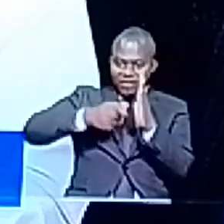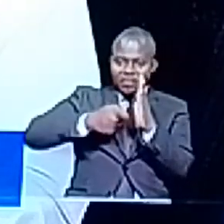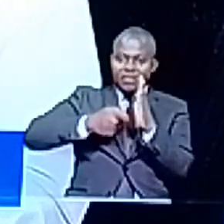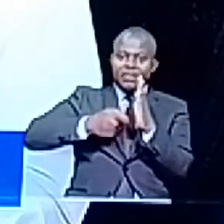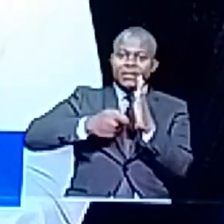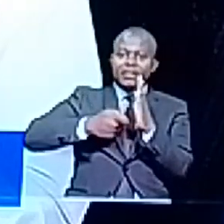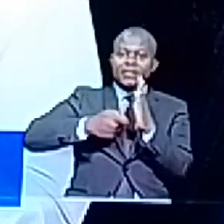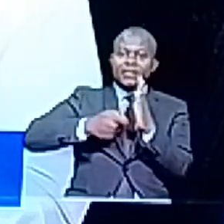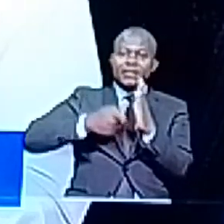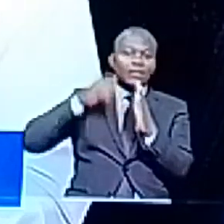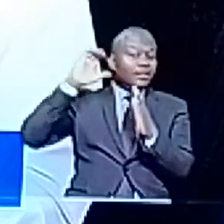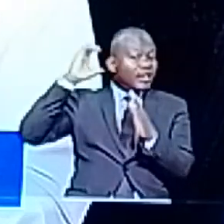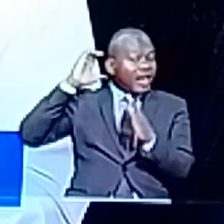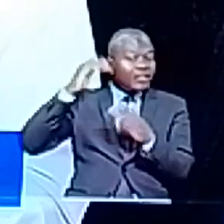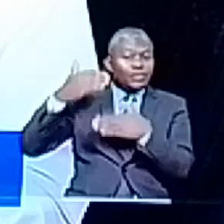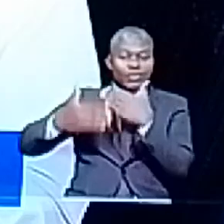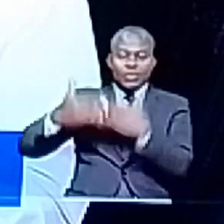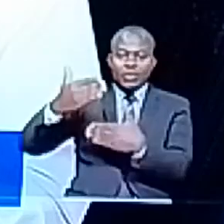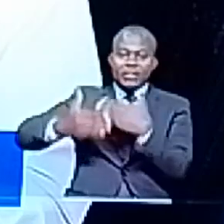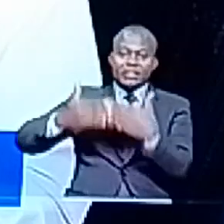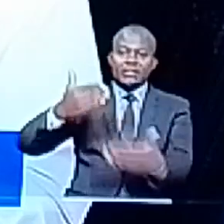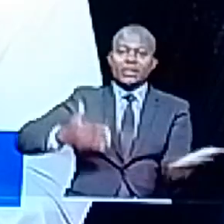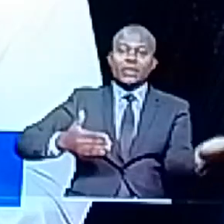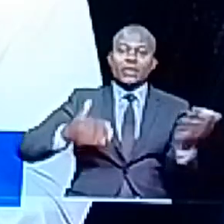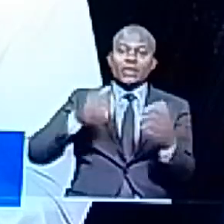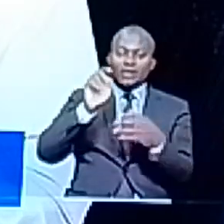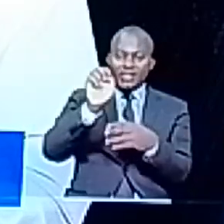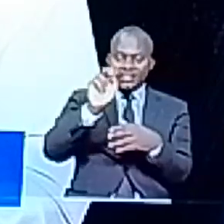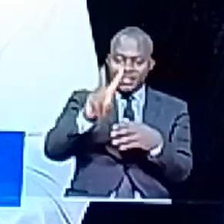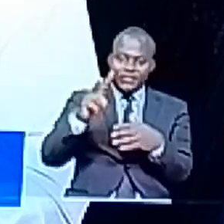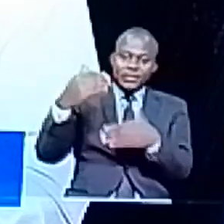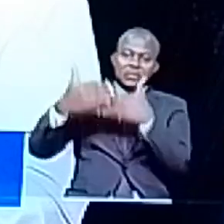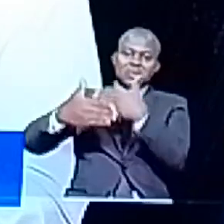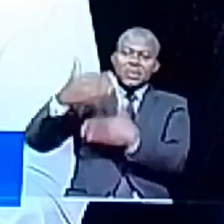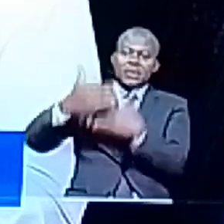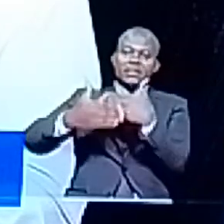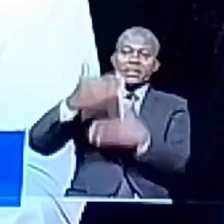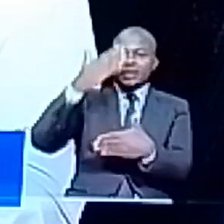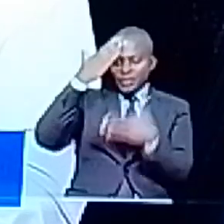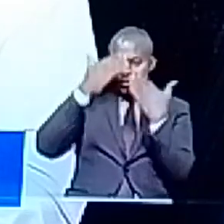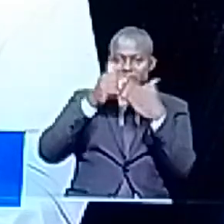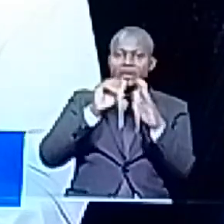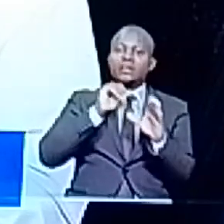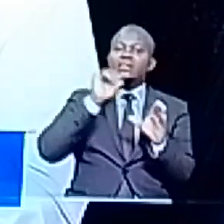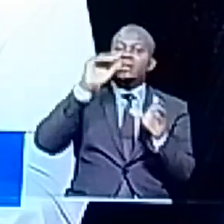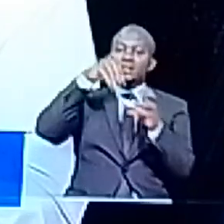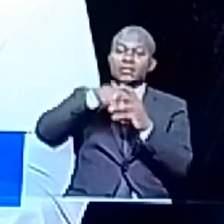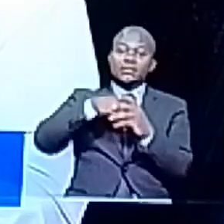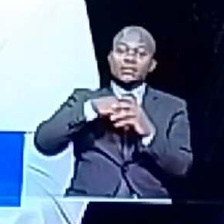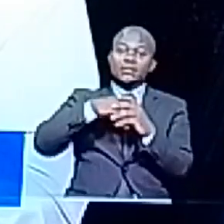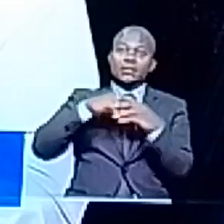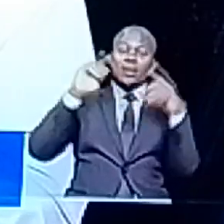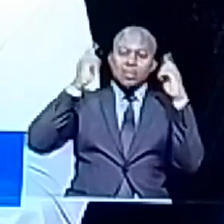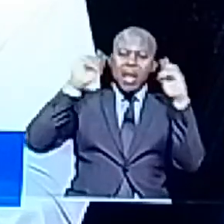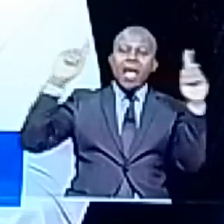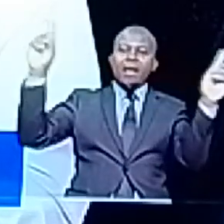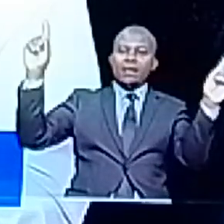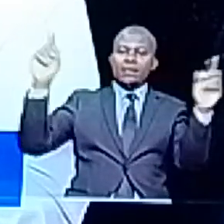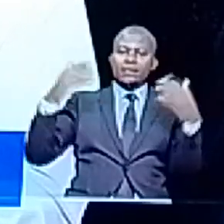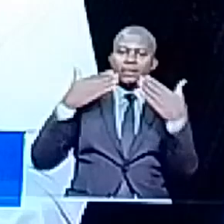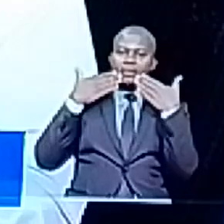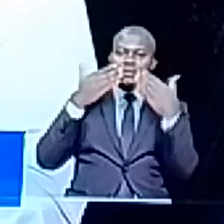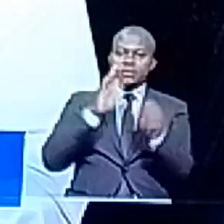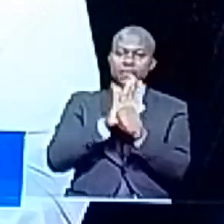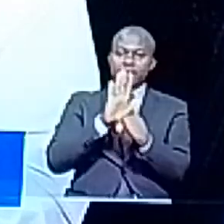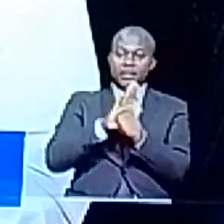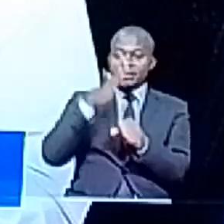rwose yaradiyo ikwegereye na televiziyo ikwegereye kugira ngo atazamo zagira mu bandi murakoze cyane nzi